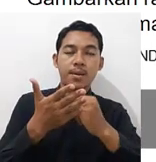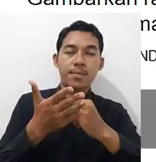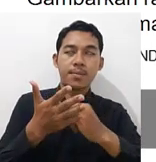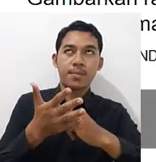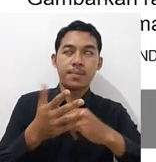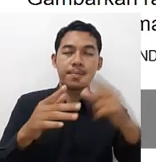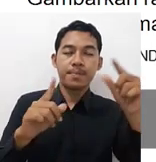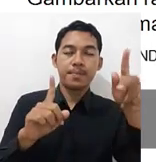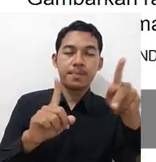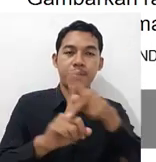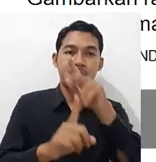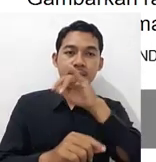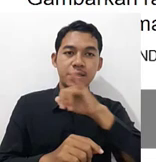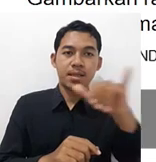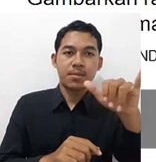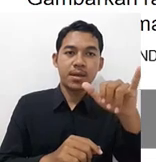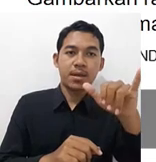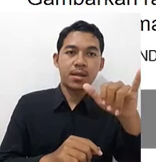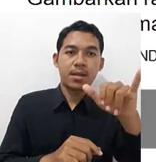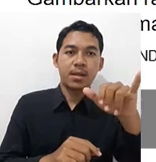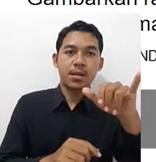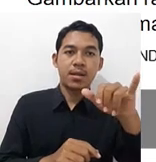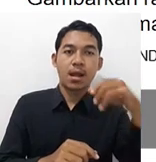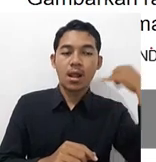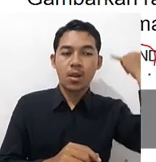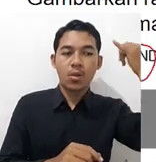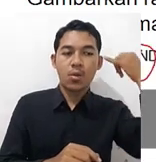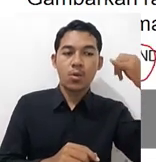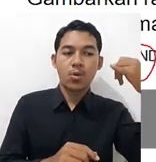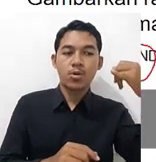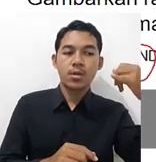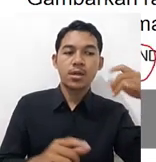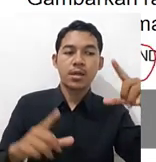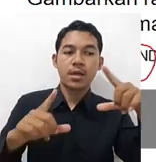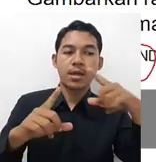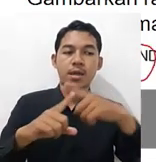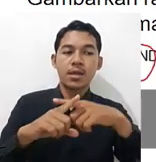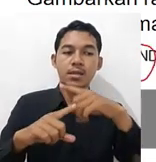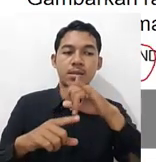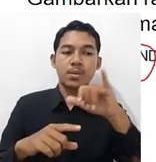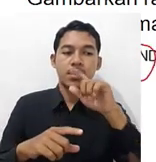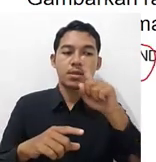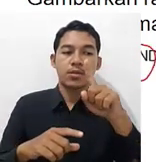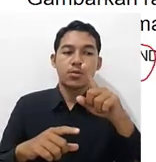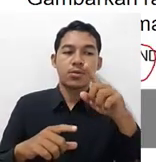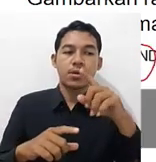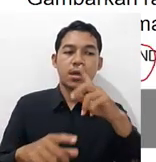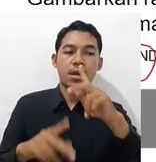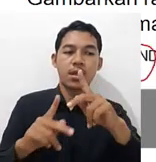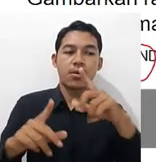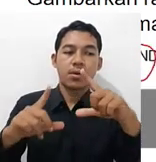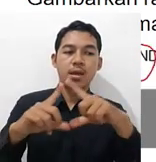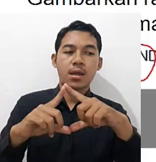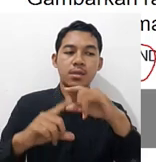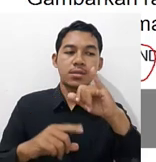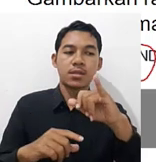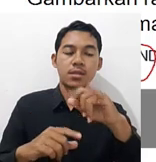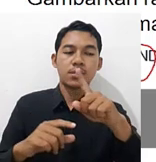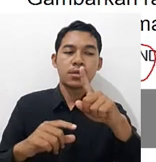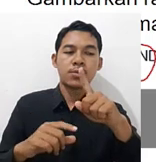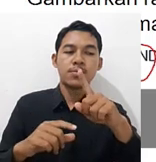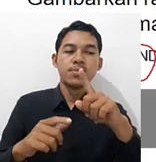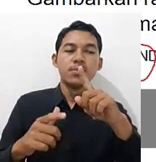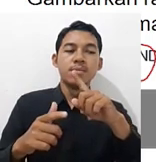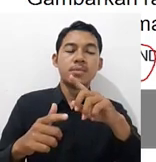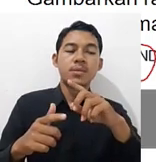X bernilai 1 jika A bernilai 1 di N kan B nilai 1 ya. Kemudian OR nih,